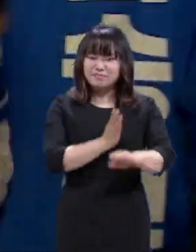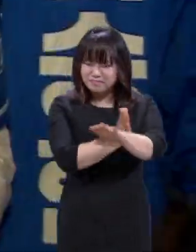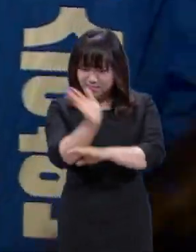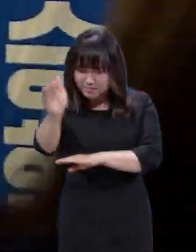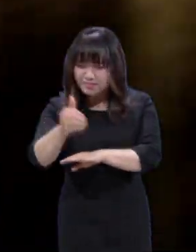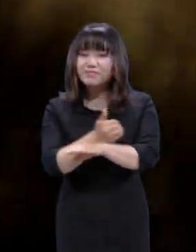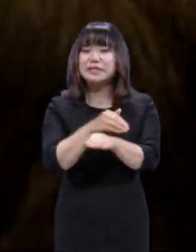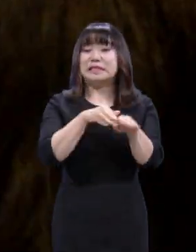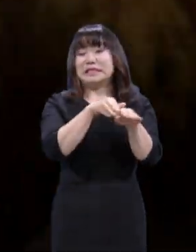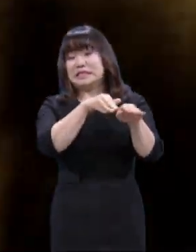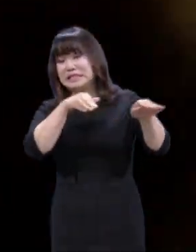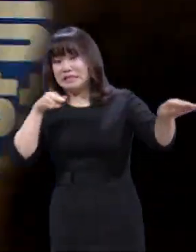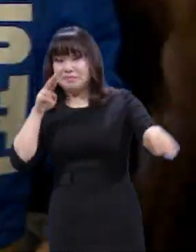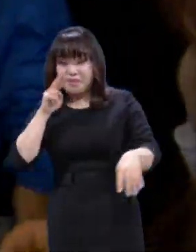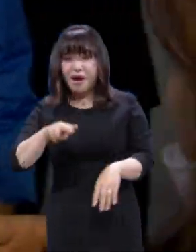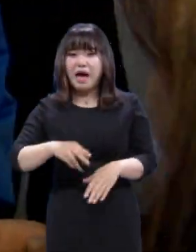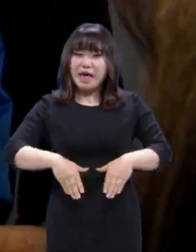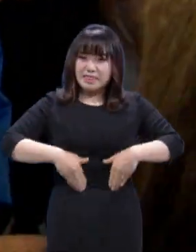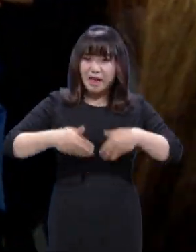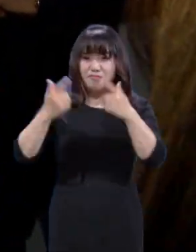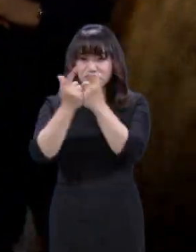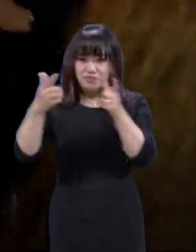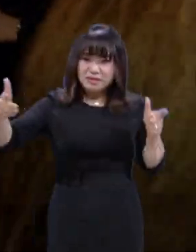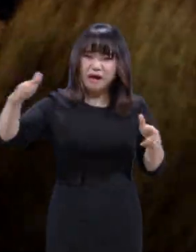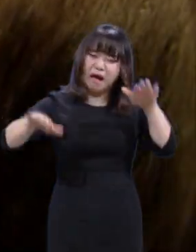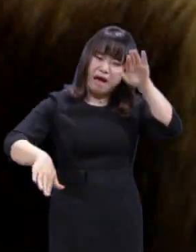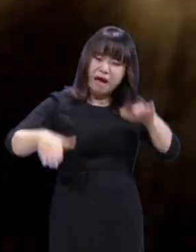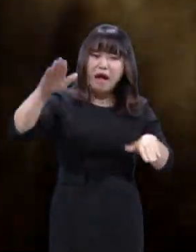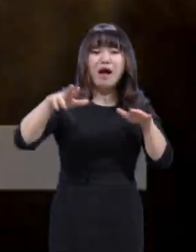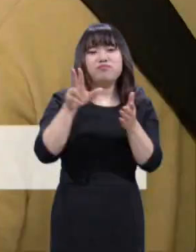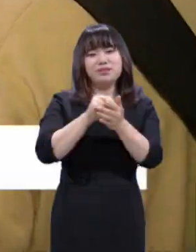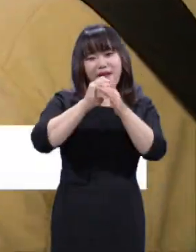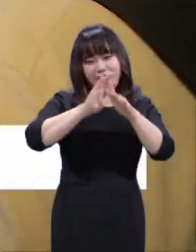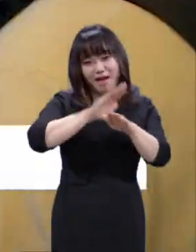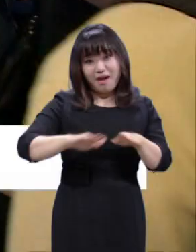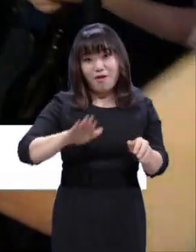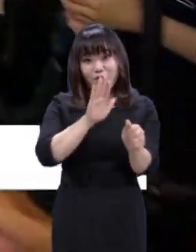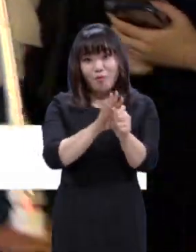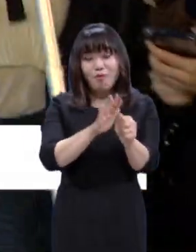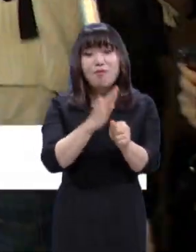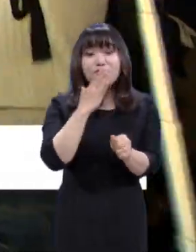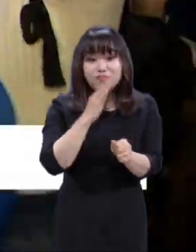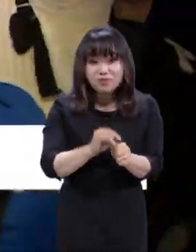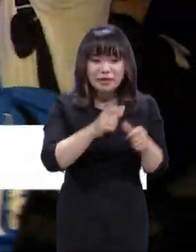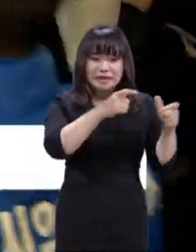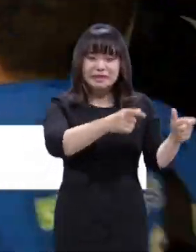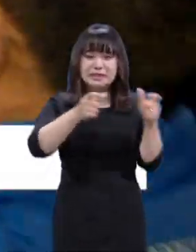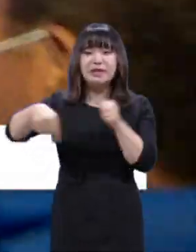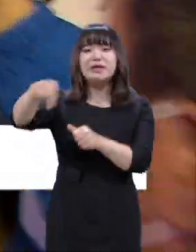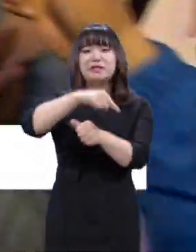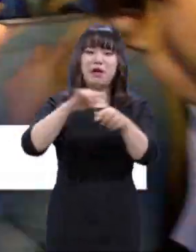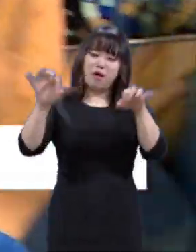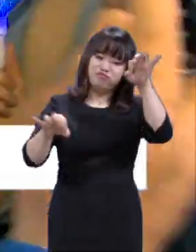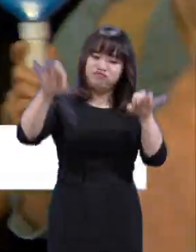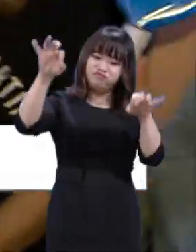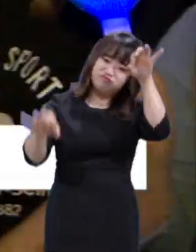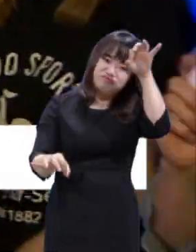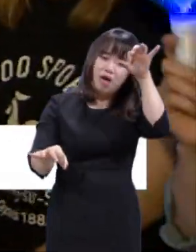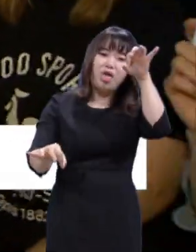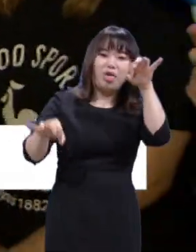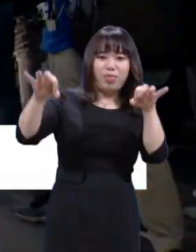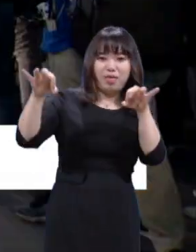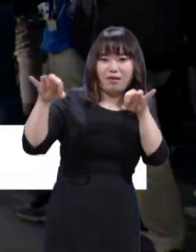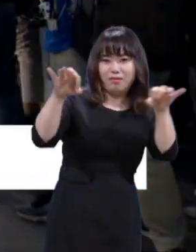출퇴근길 교통지옥, 강남북 교통격차 등의 문제를 해결하고 지역별 역세권의 불균형을 해소하겠다는